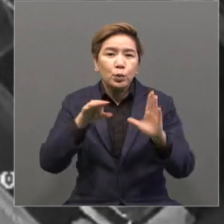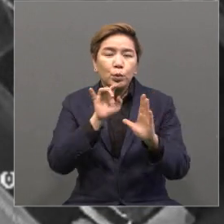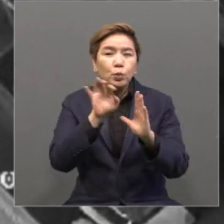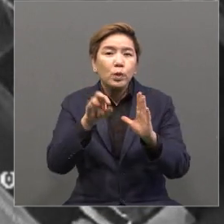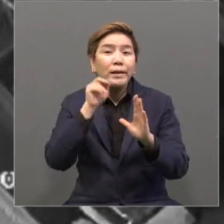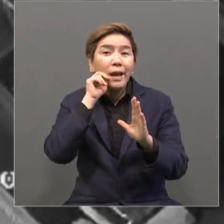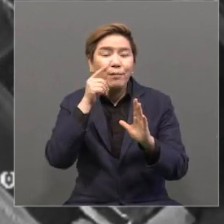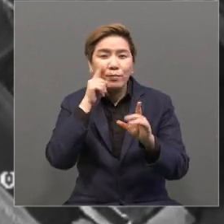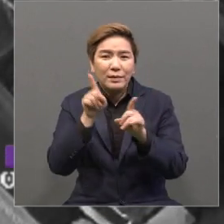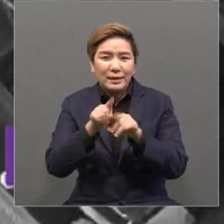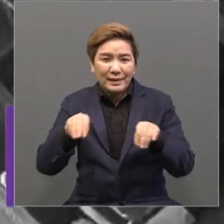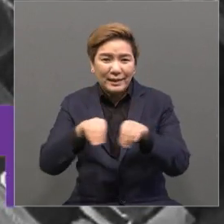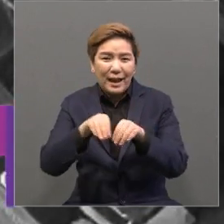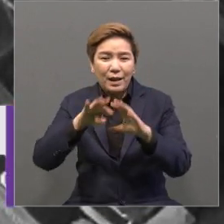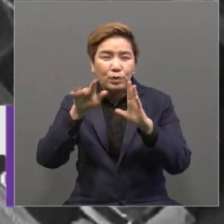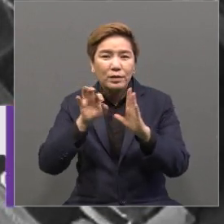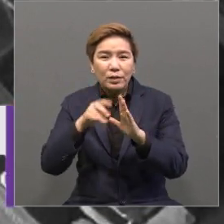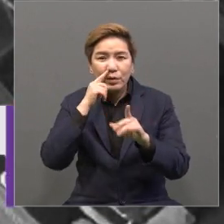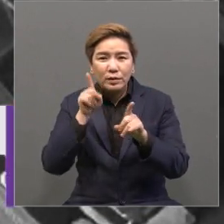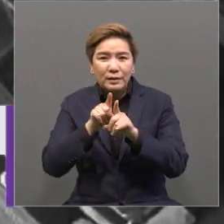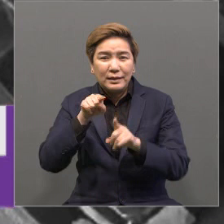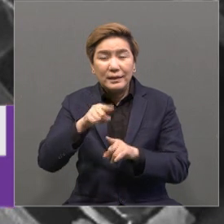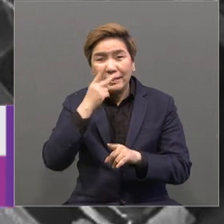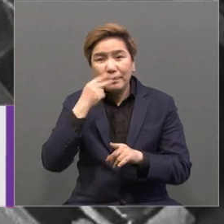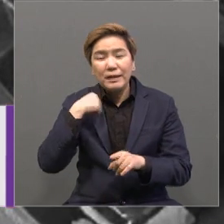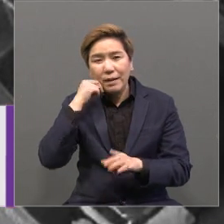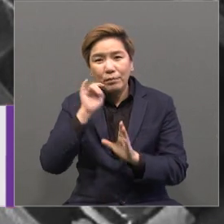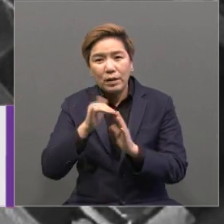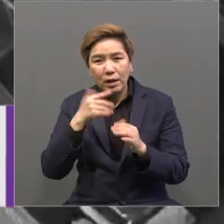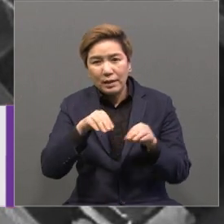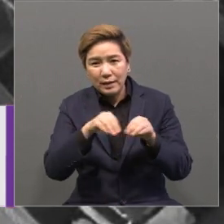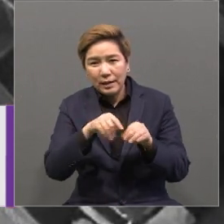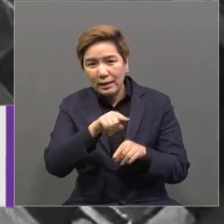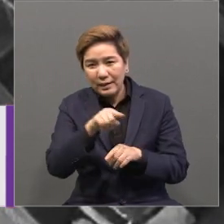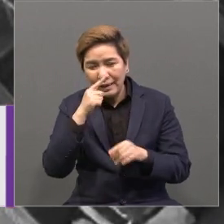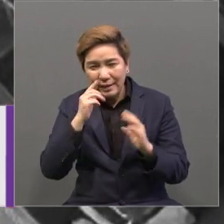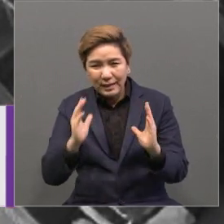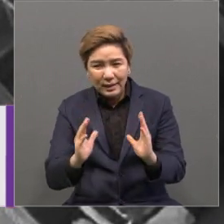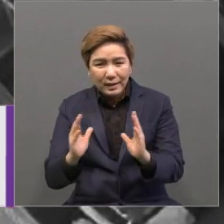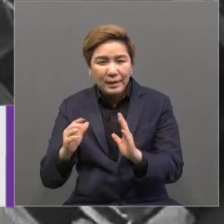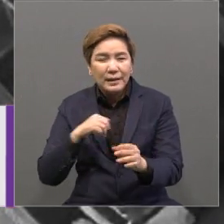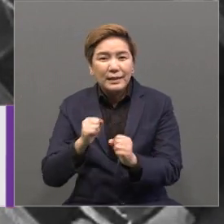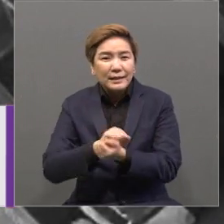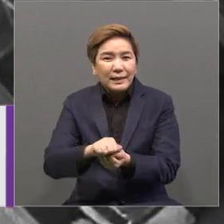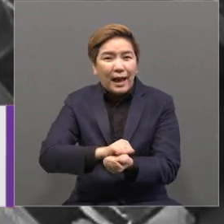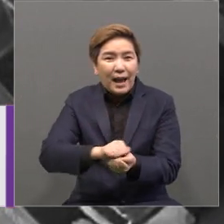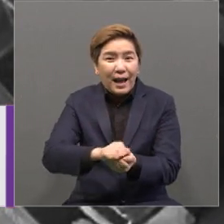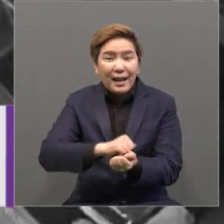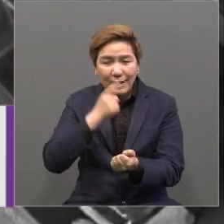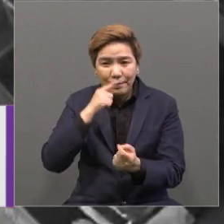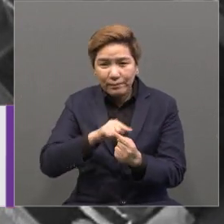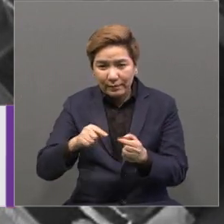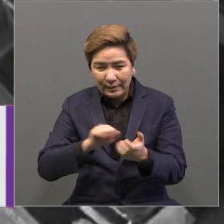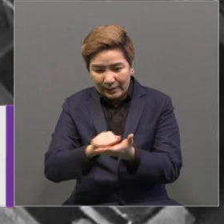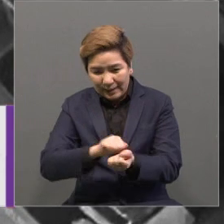อยู่ที่อยู่ริมทางทางซ้ายเออทางขอบบนจอถัดมาพวกที่เล็กๆลงมาพวกนั้นคือเครื่องซักผ้าใช่มั้ยฮะก็